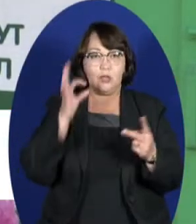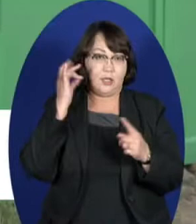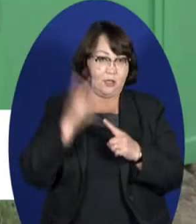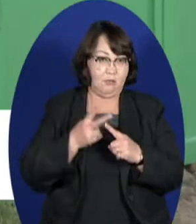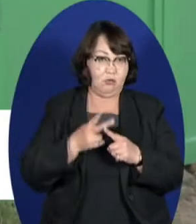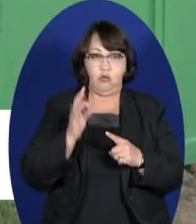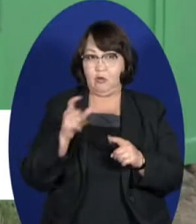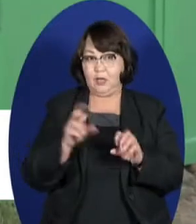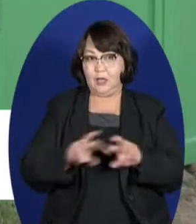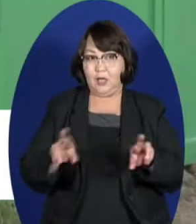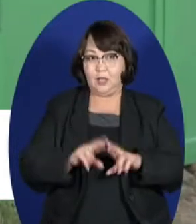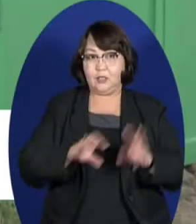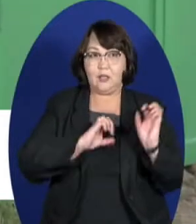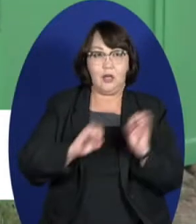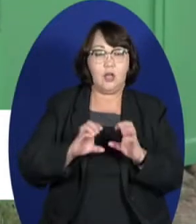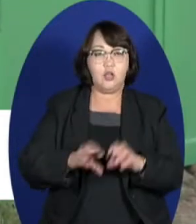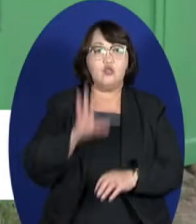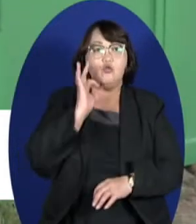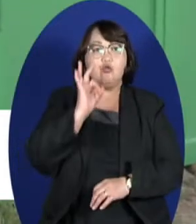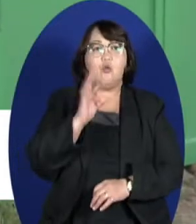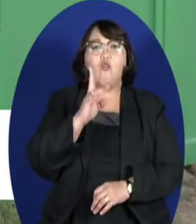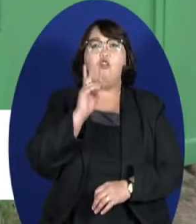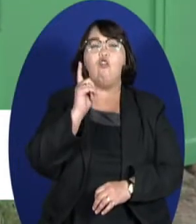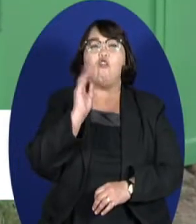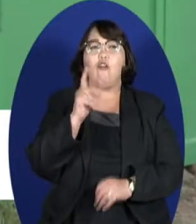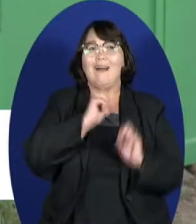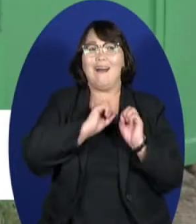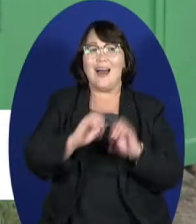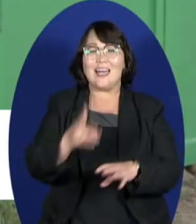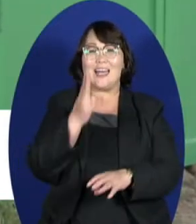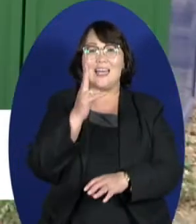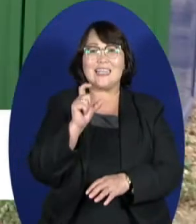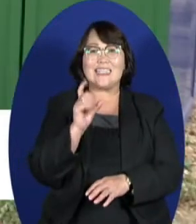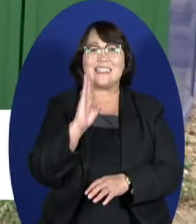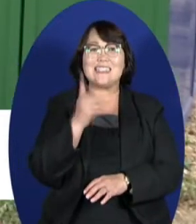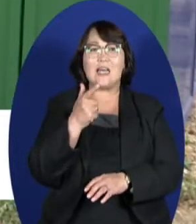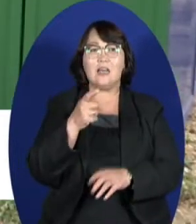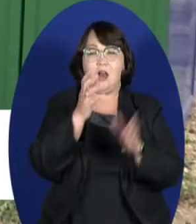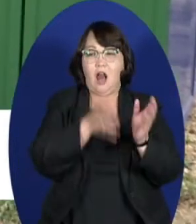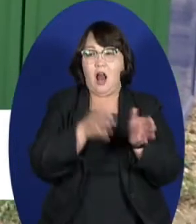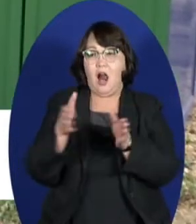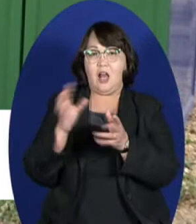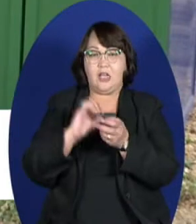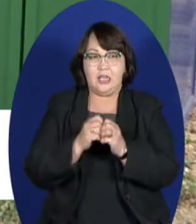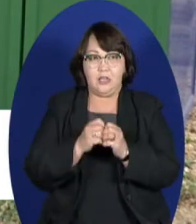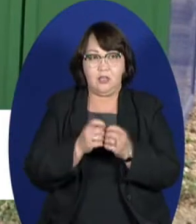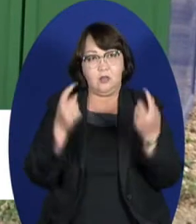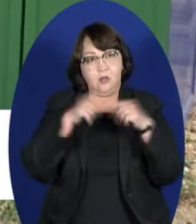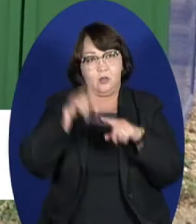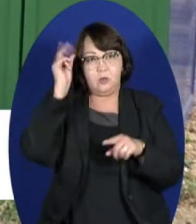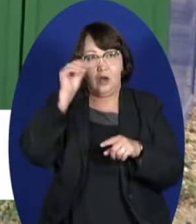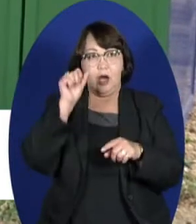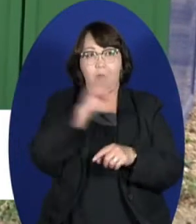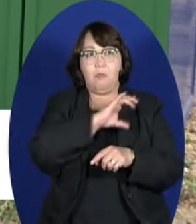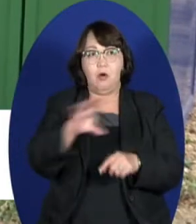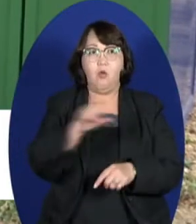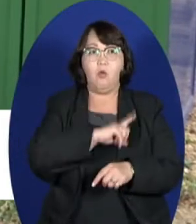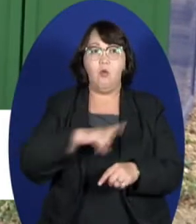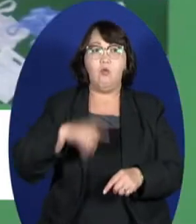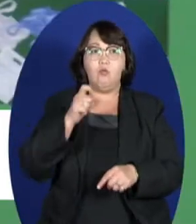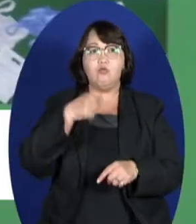хаях зориулалтын хогийн цэг бий болгоход түүжээлэн ийм дадал хөвчлийг нутагшуулахад аж ахуй нэгж хувь хүмүүсийг уриалж